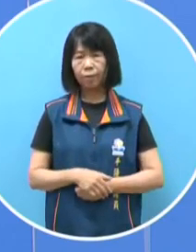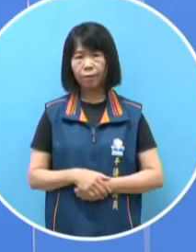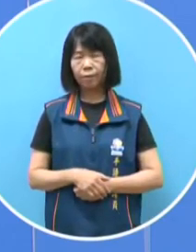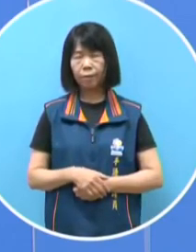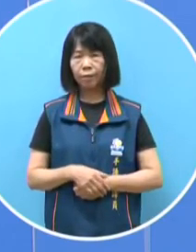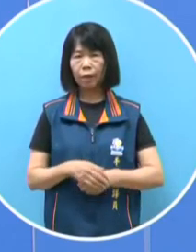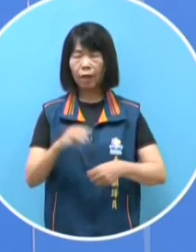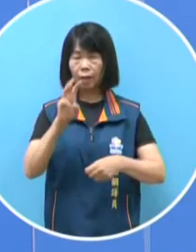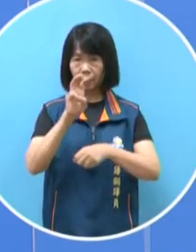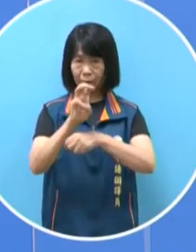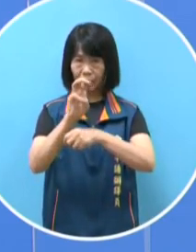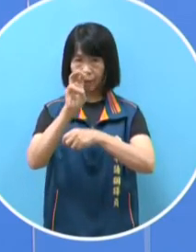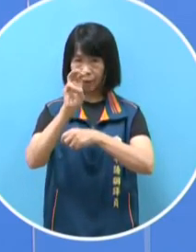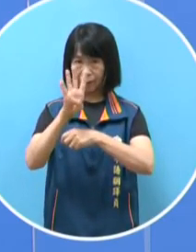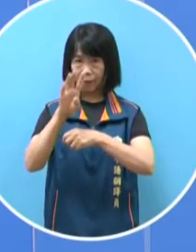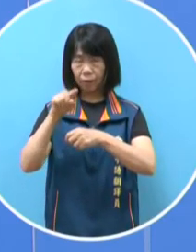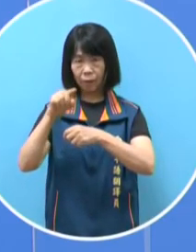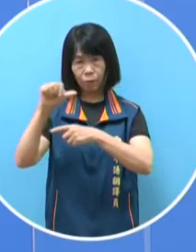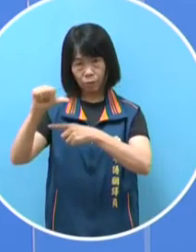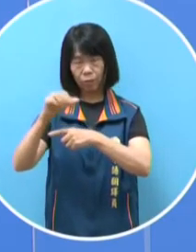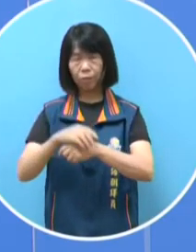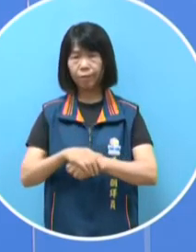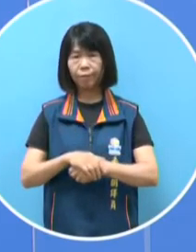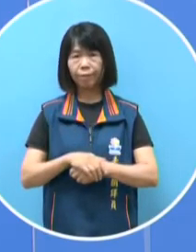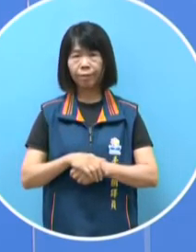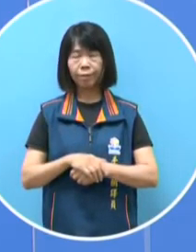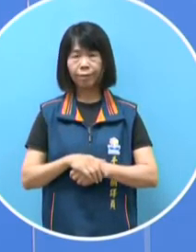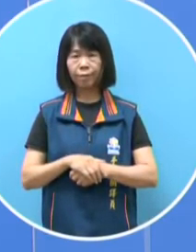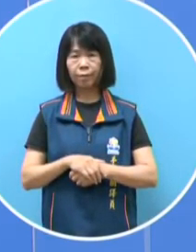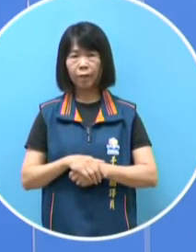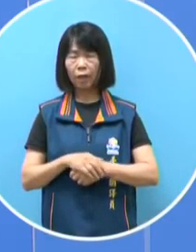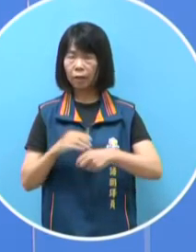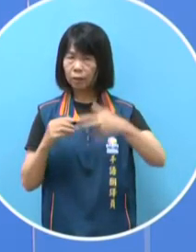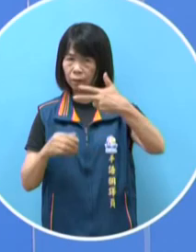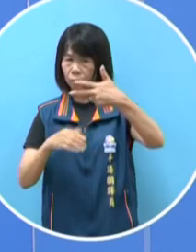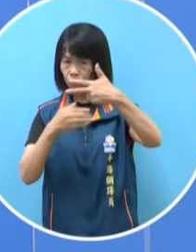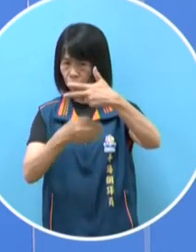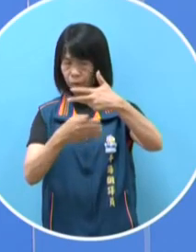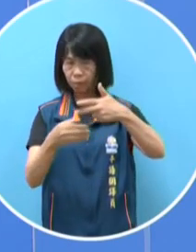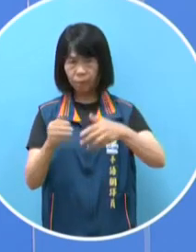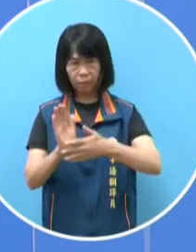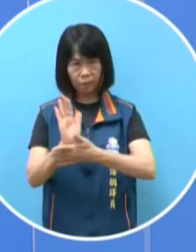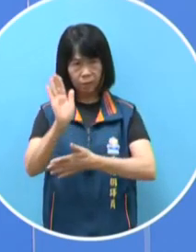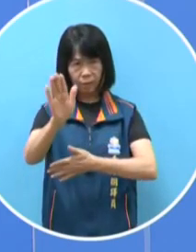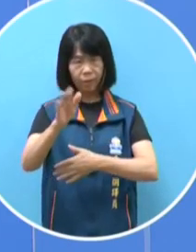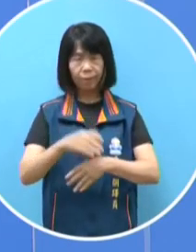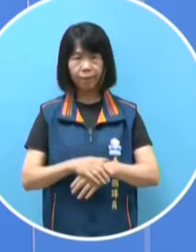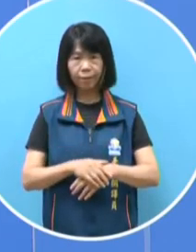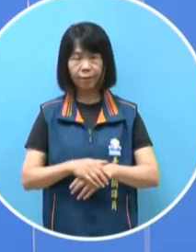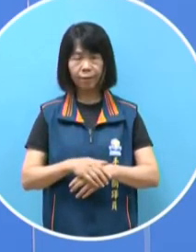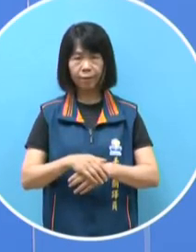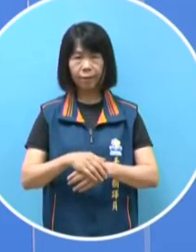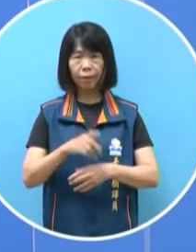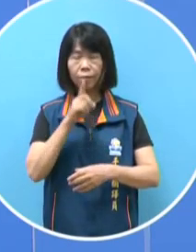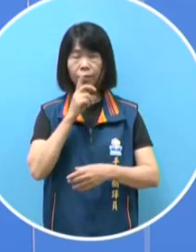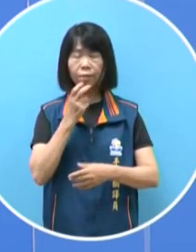69330人接种过疫苗。 但是，7月9号之后，中央拨了